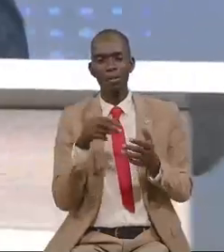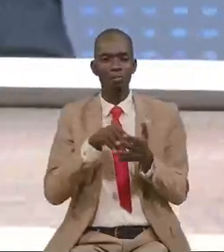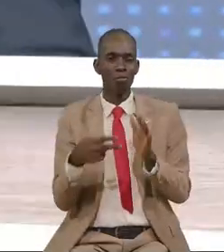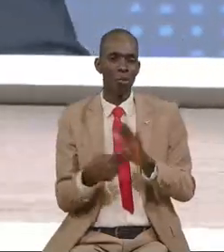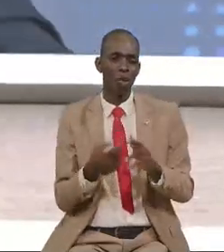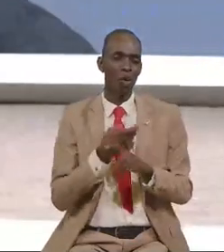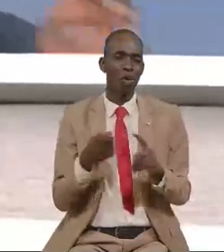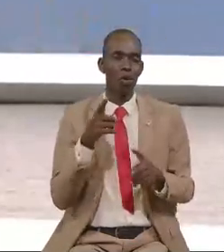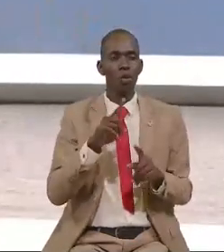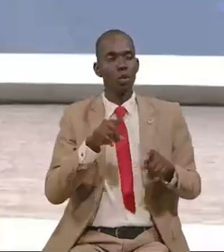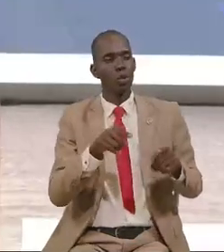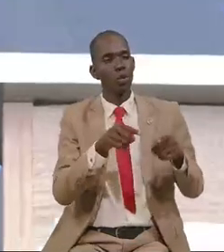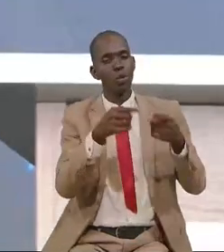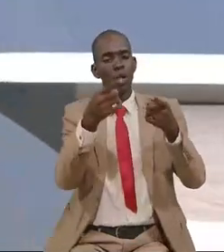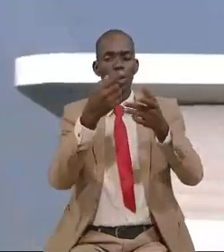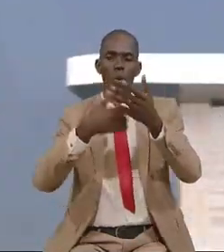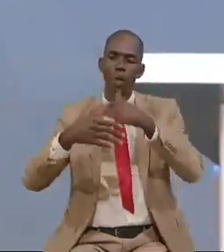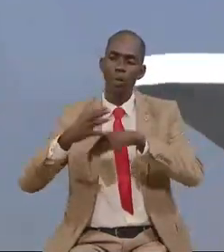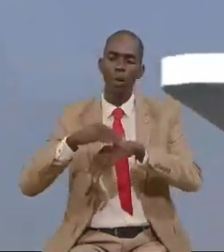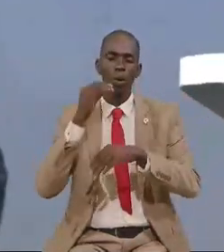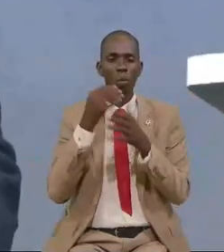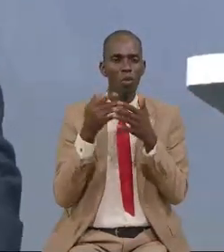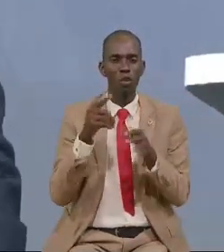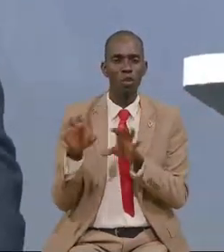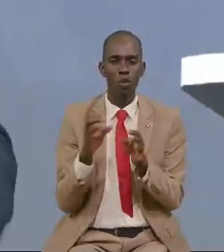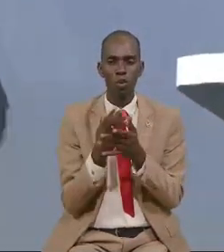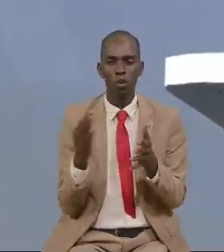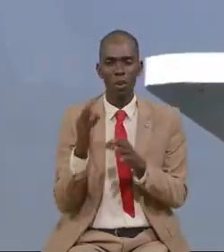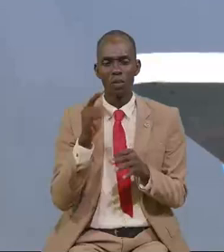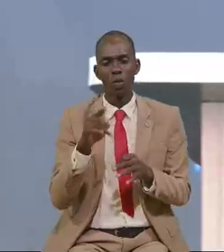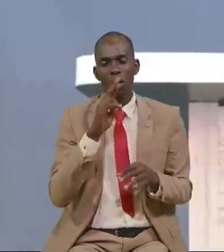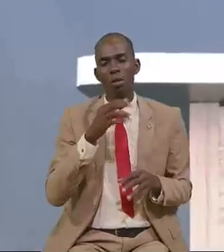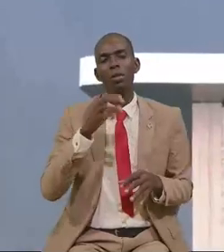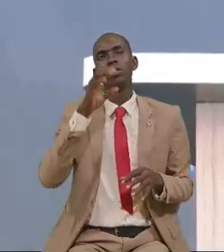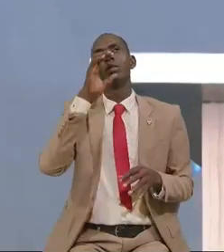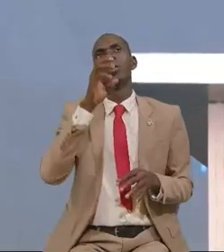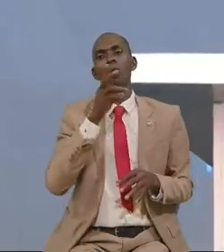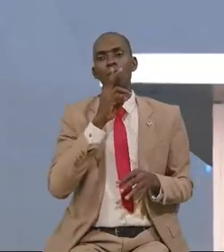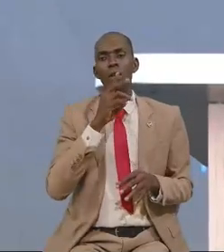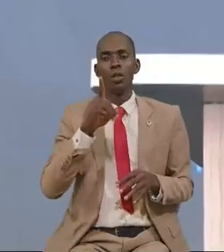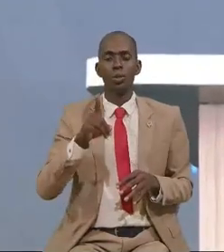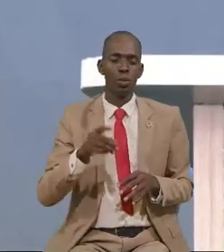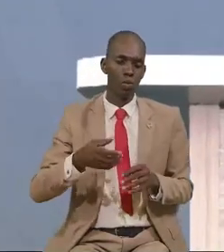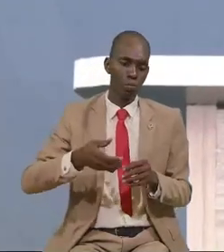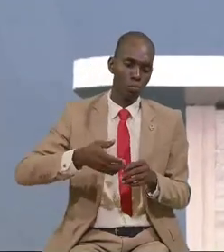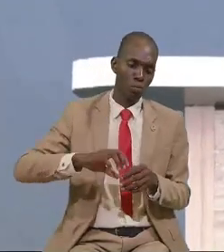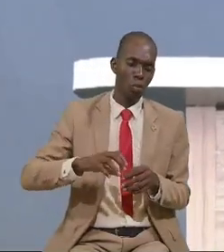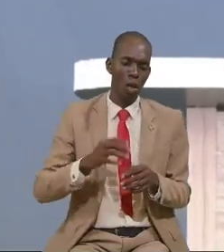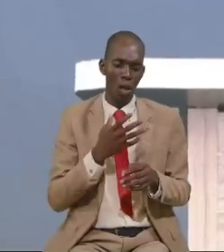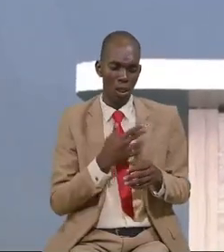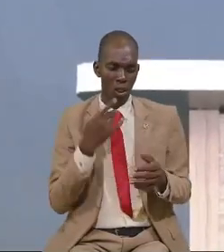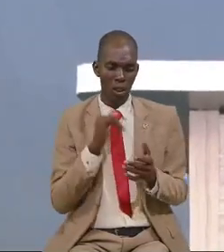Tu vas, tu reviens à la maison. Et avant de faire quoi que ce soit, si tu es en train de boire d'eau, tu ouvres encore, voici, je vous ai donné le